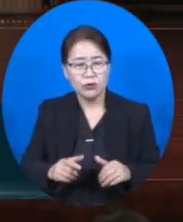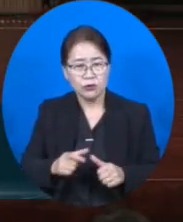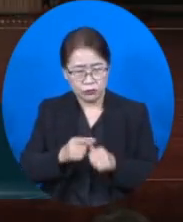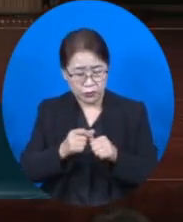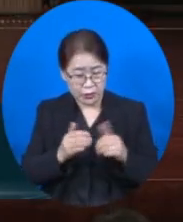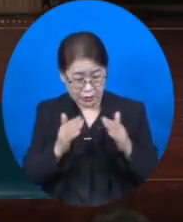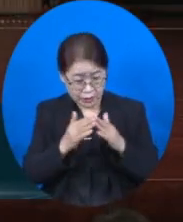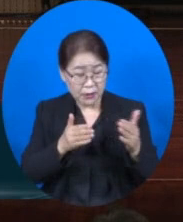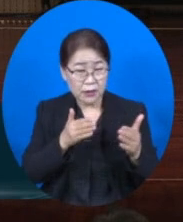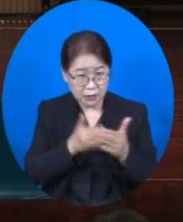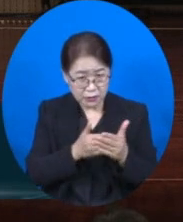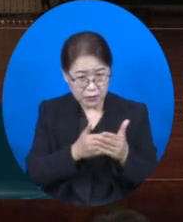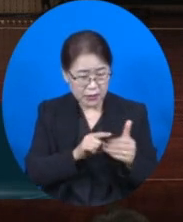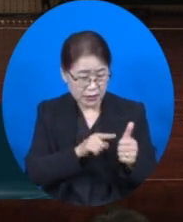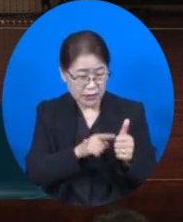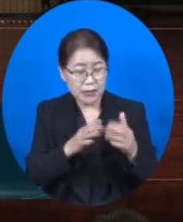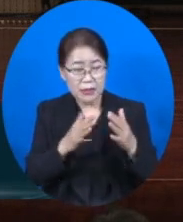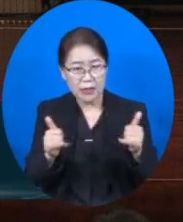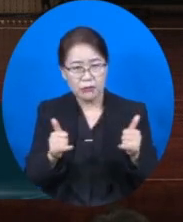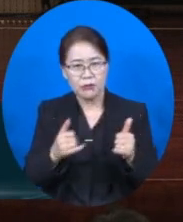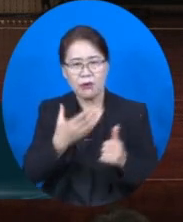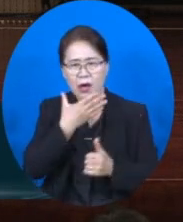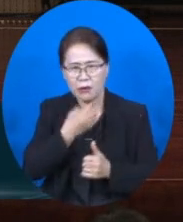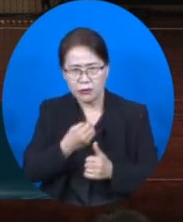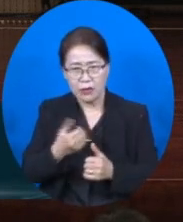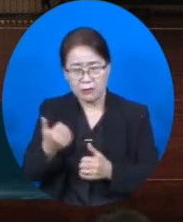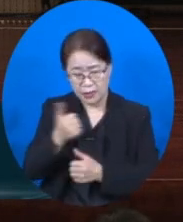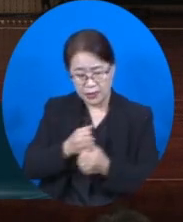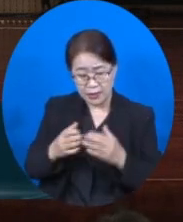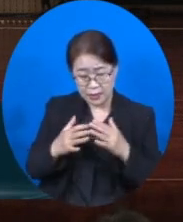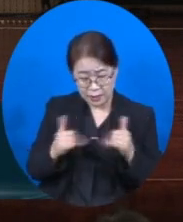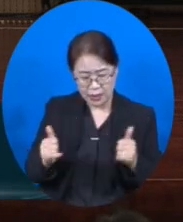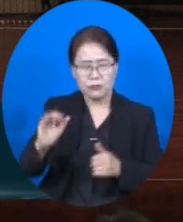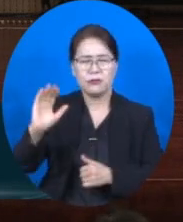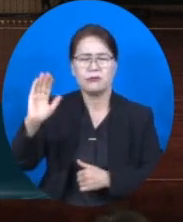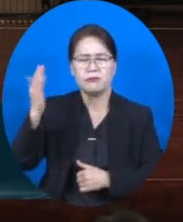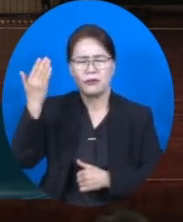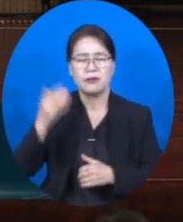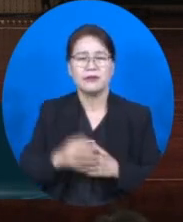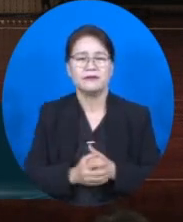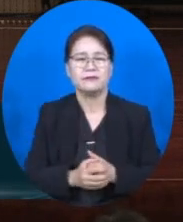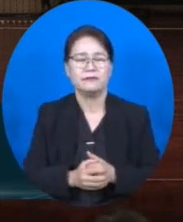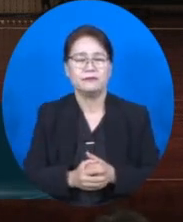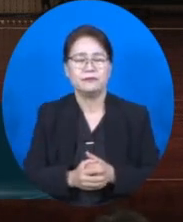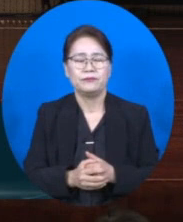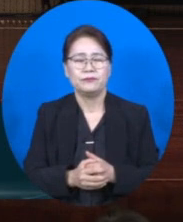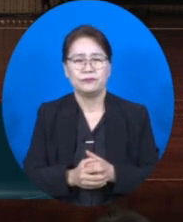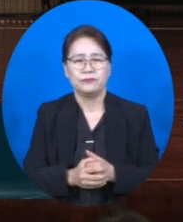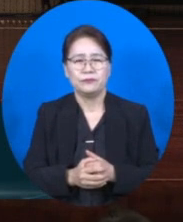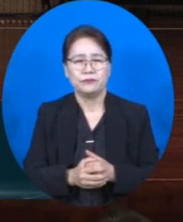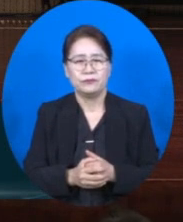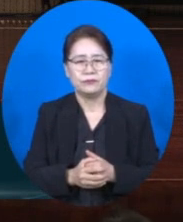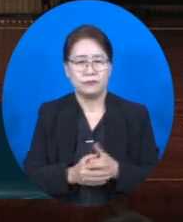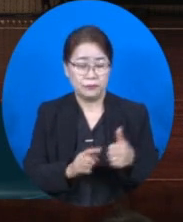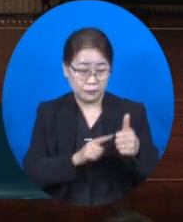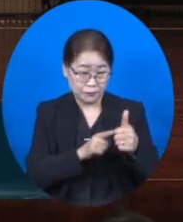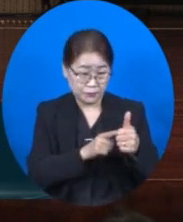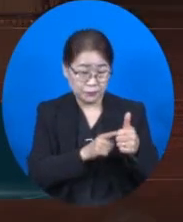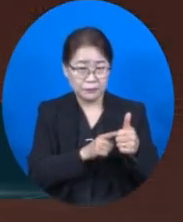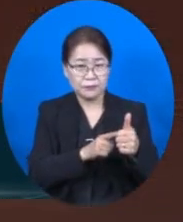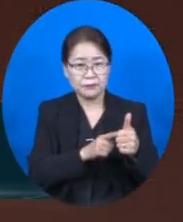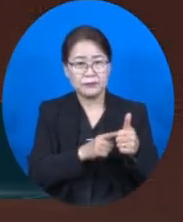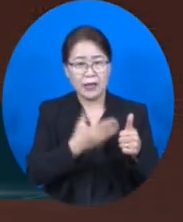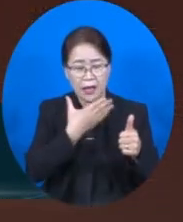집에 이르렀으니이 사람도 아브라함의 자손이 미로다 바로 삭개오가